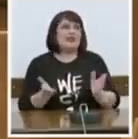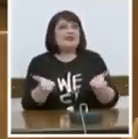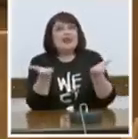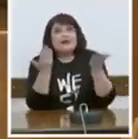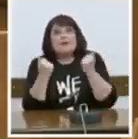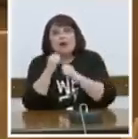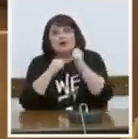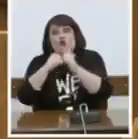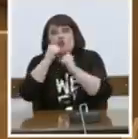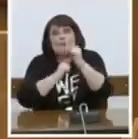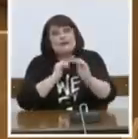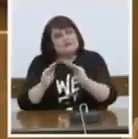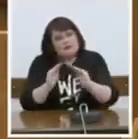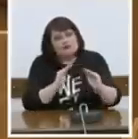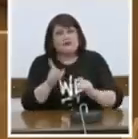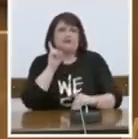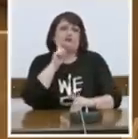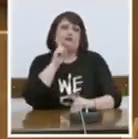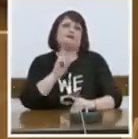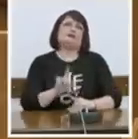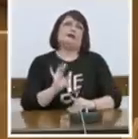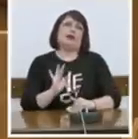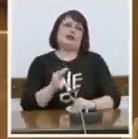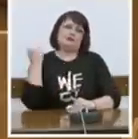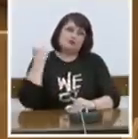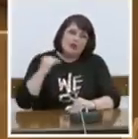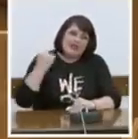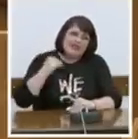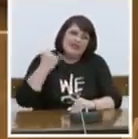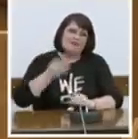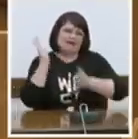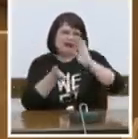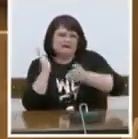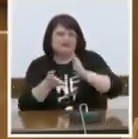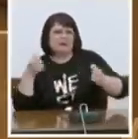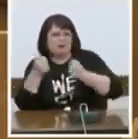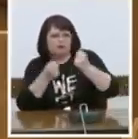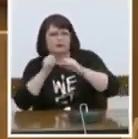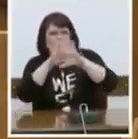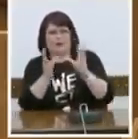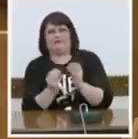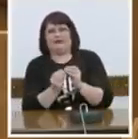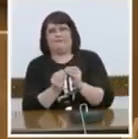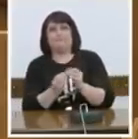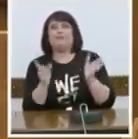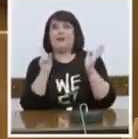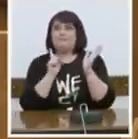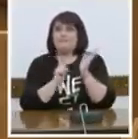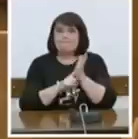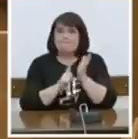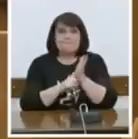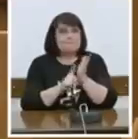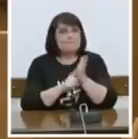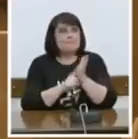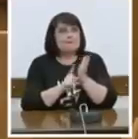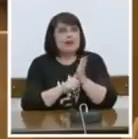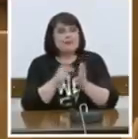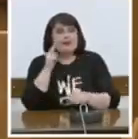να προστατεύσουν τα θύματα κακοποίησης. Πρέπει να